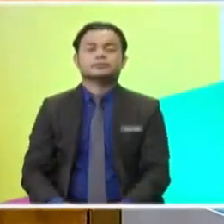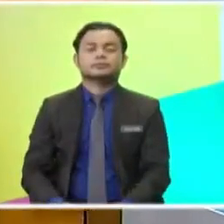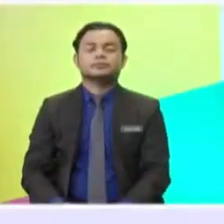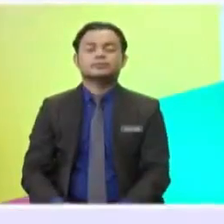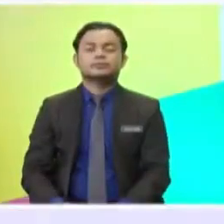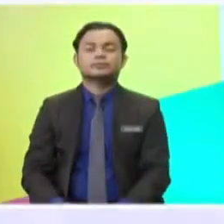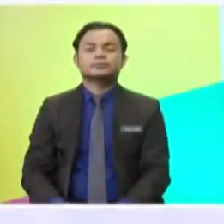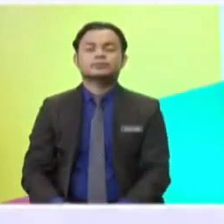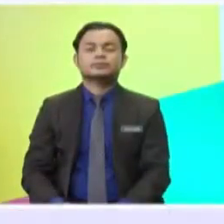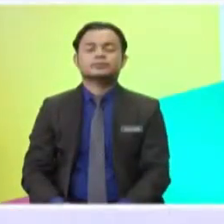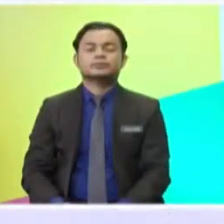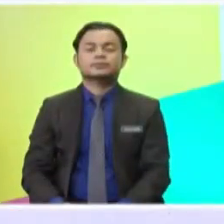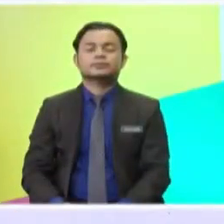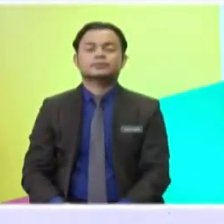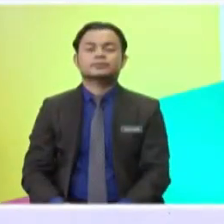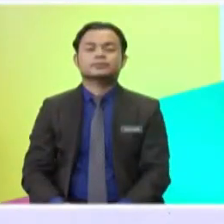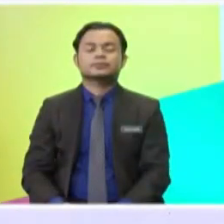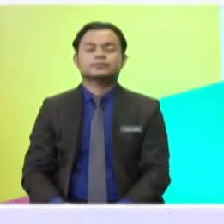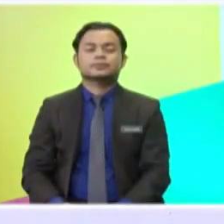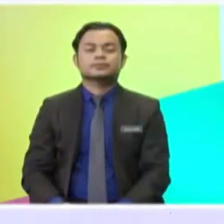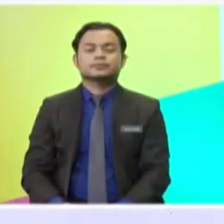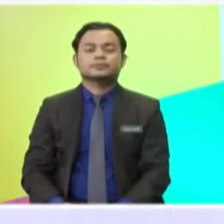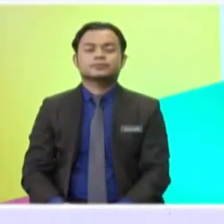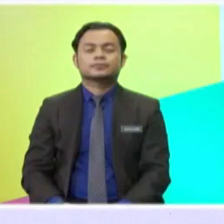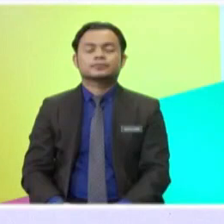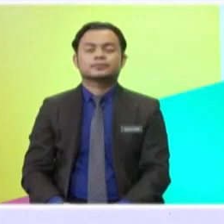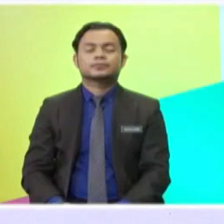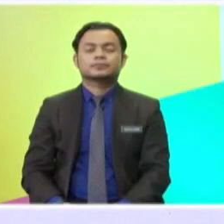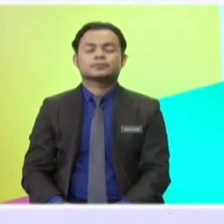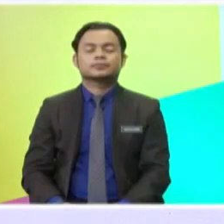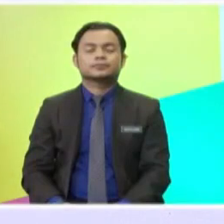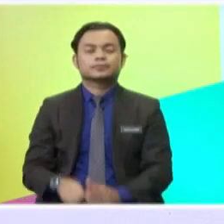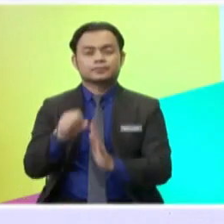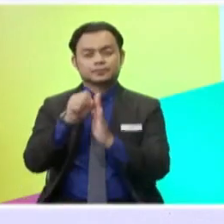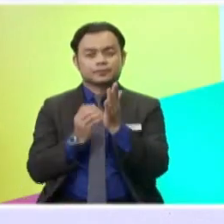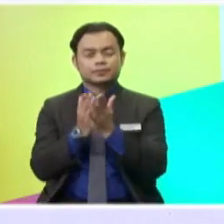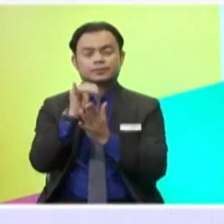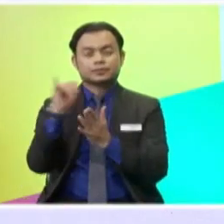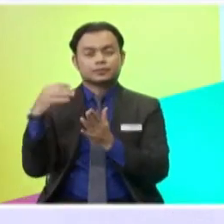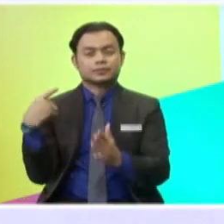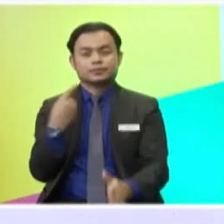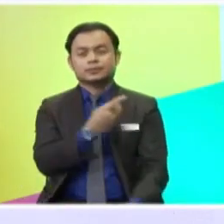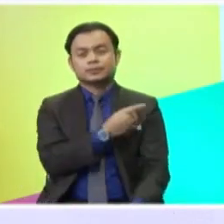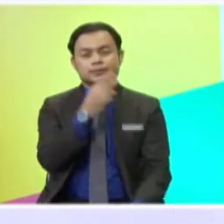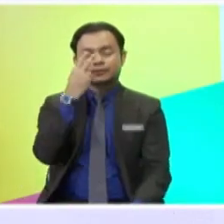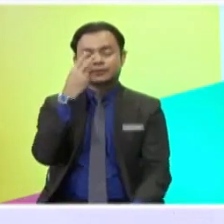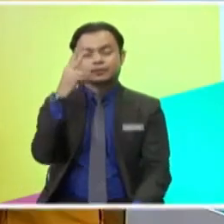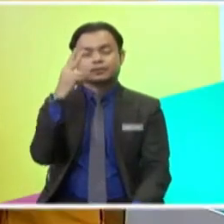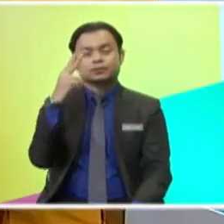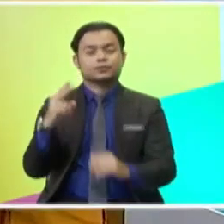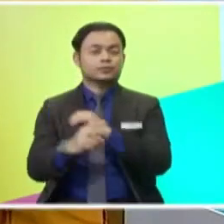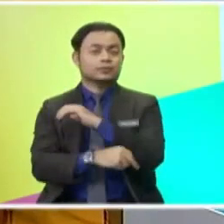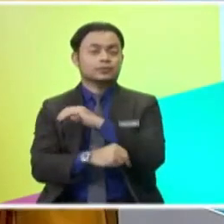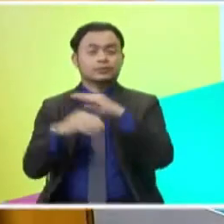betul. Okey, seterusnya kita letak di negeri